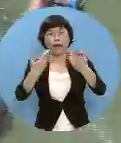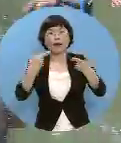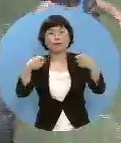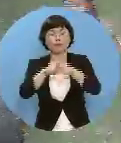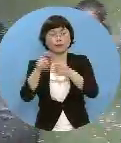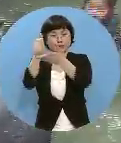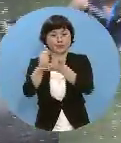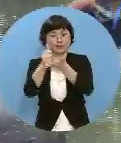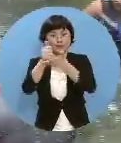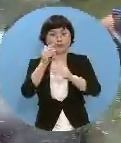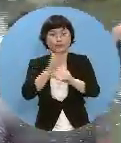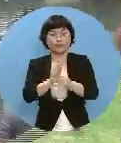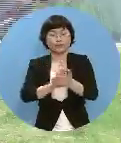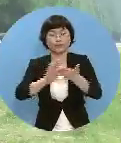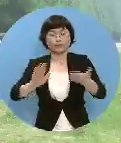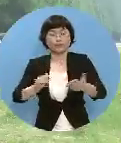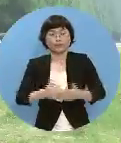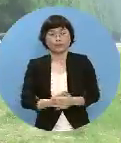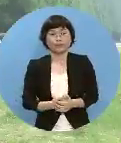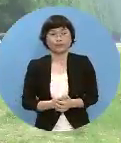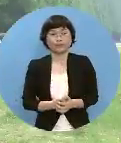이벤트와 함께 손님 맞이에 나섰습니다.